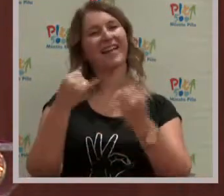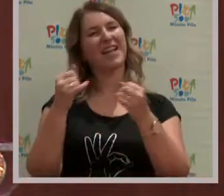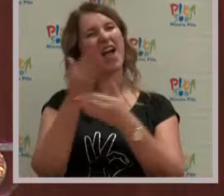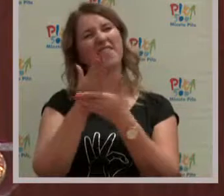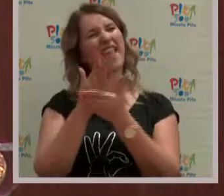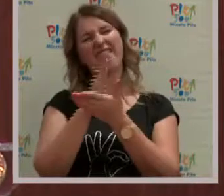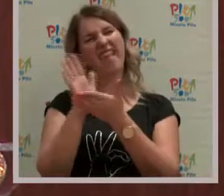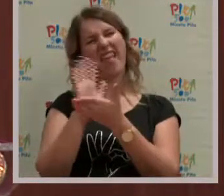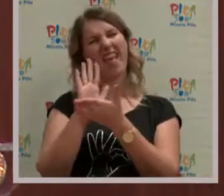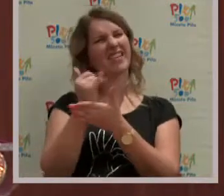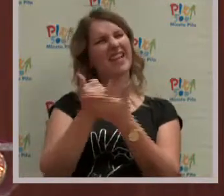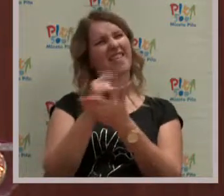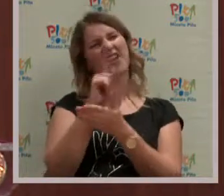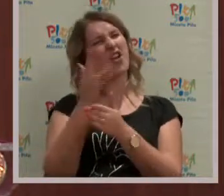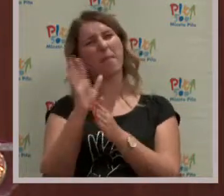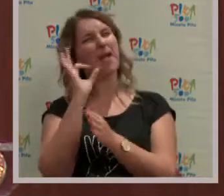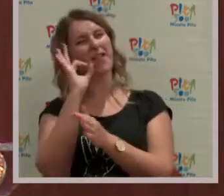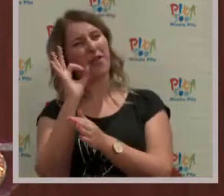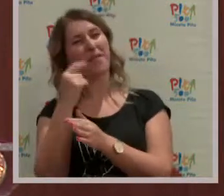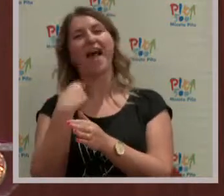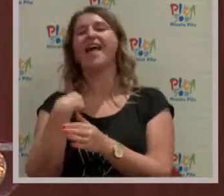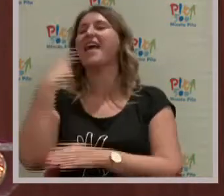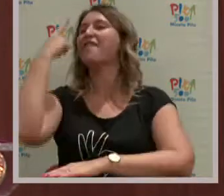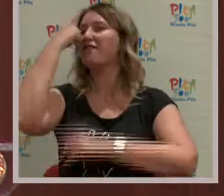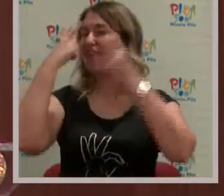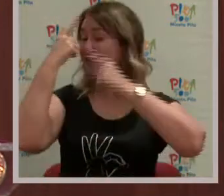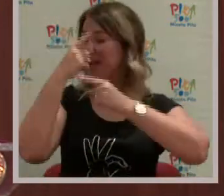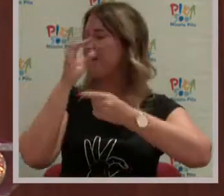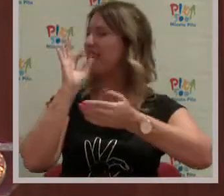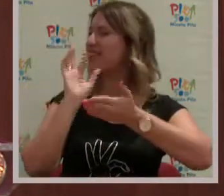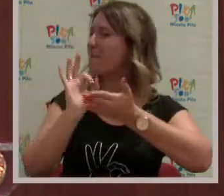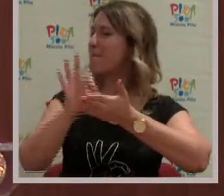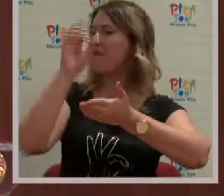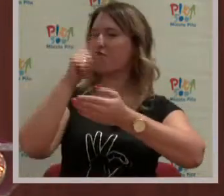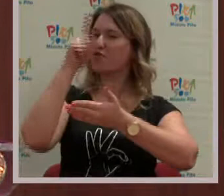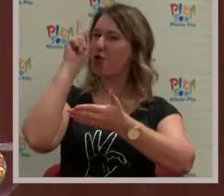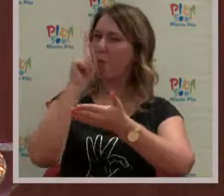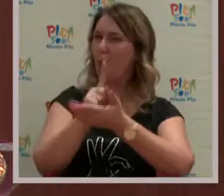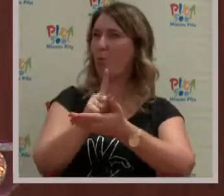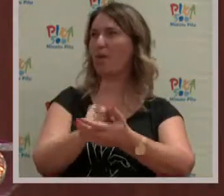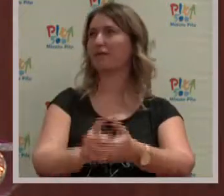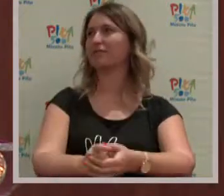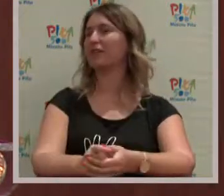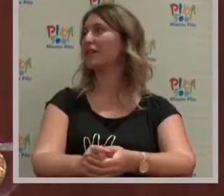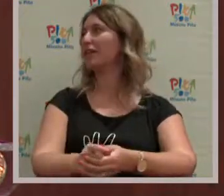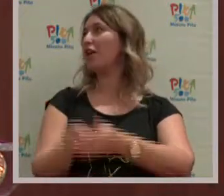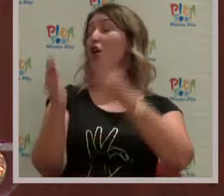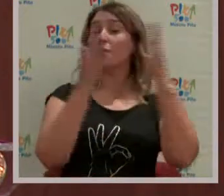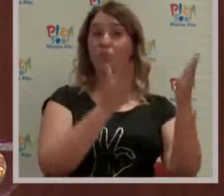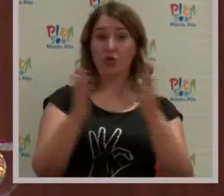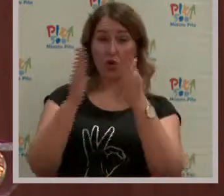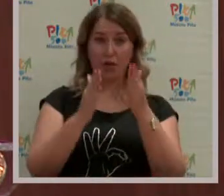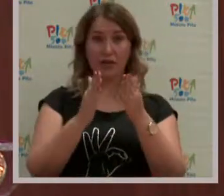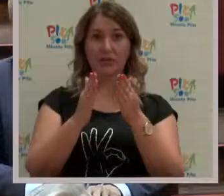że to wypali, a ja byłem absolutnie przekonany, że nam się to uda. Co prawda, przygotowaliśmy się tylko na